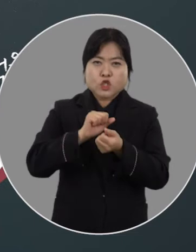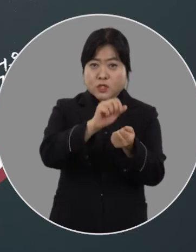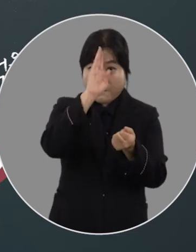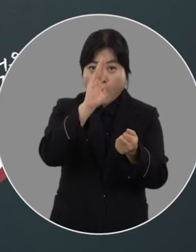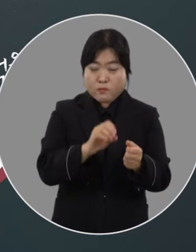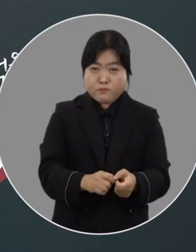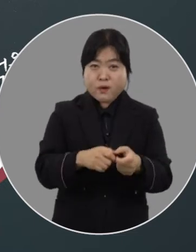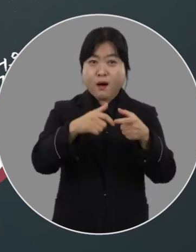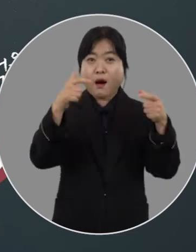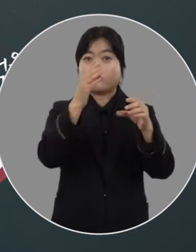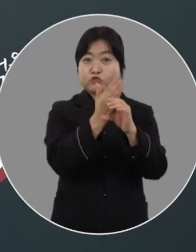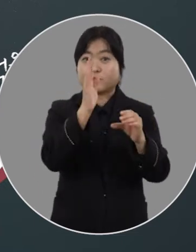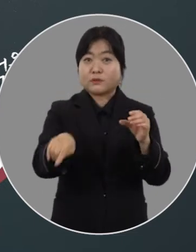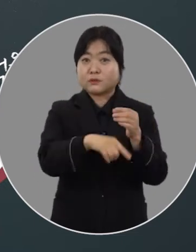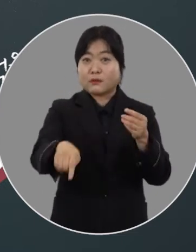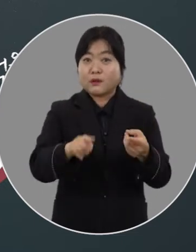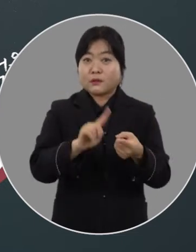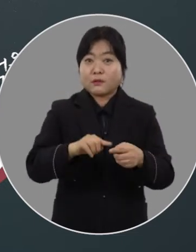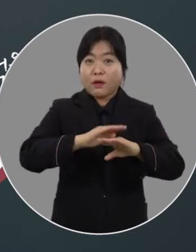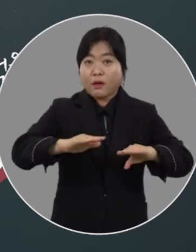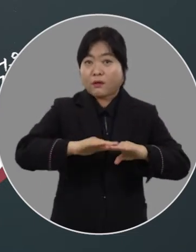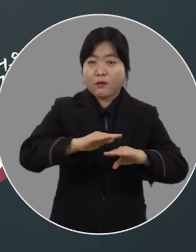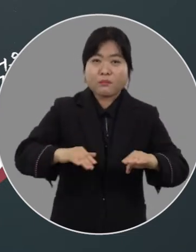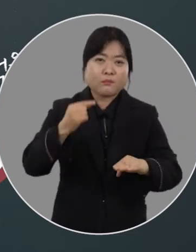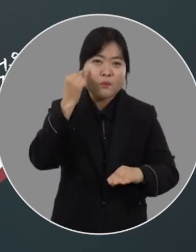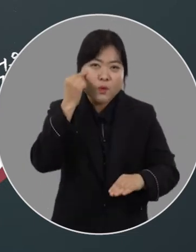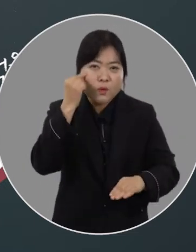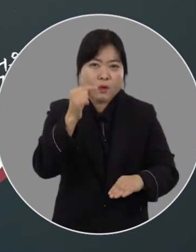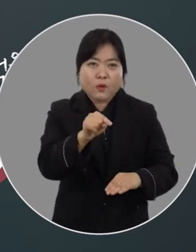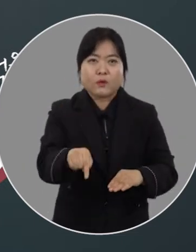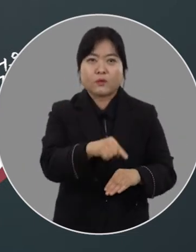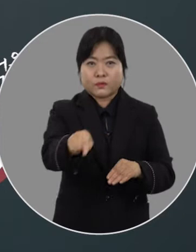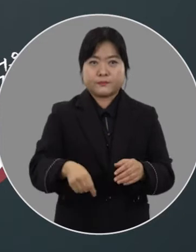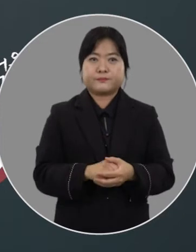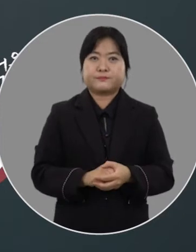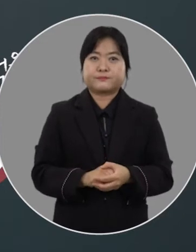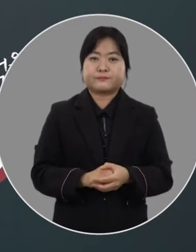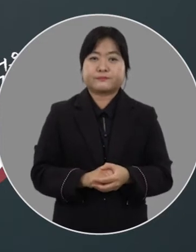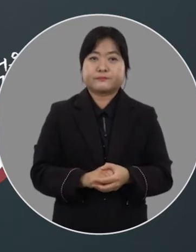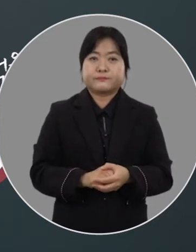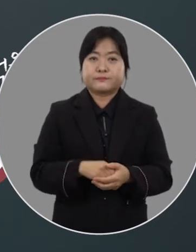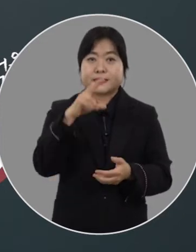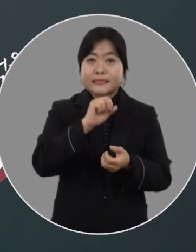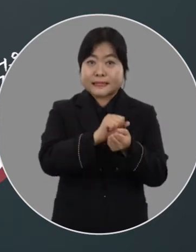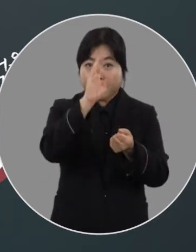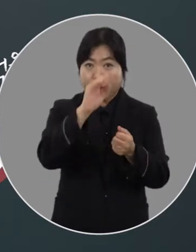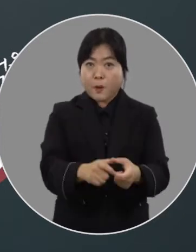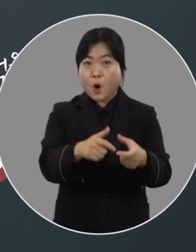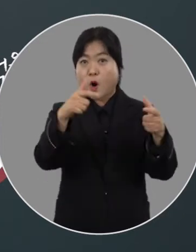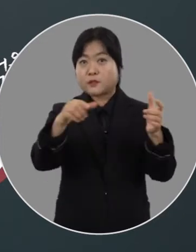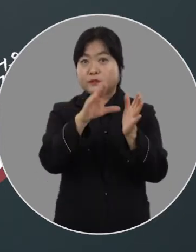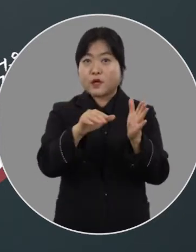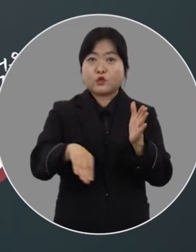번져 나가고 있는데도 전혀 그것에 올바른 대책을 나타내지 못했다라고 하는 것이었죠. 흑사병이